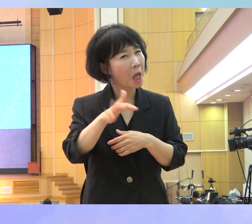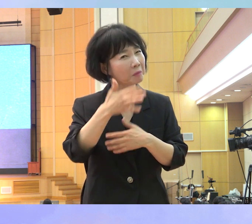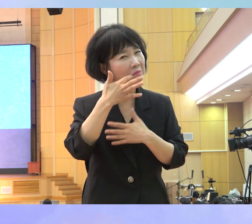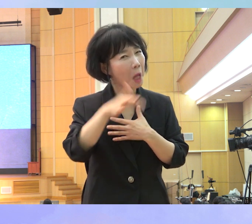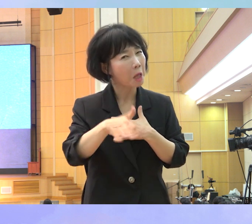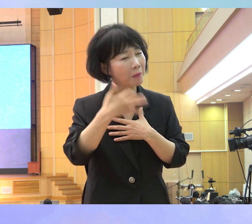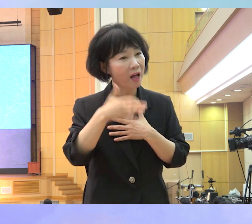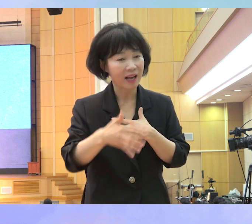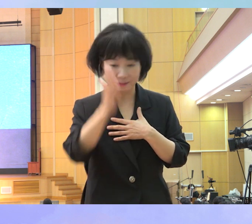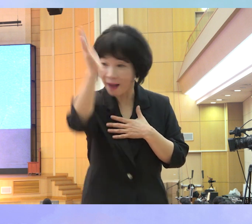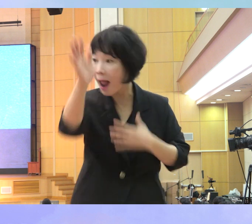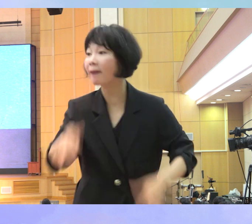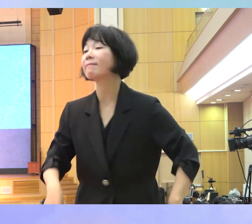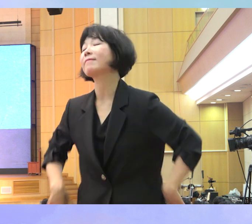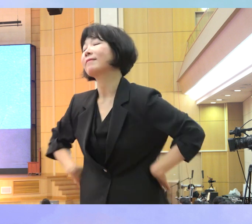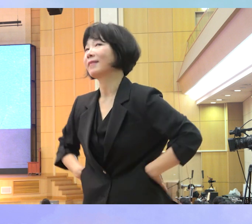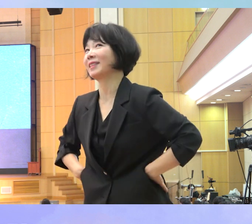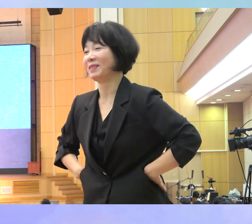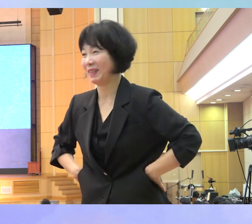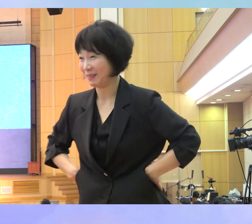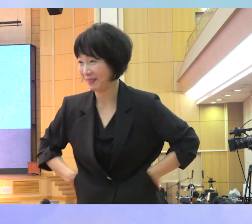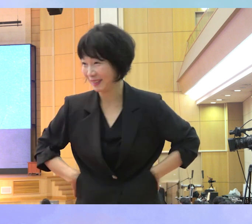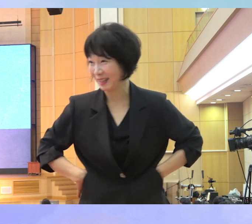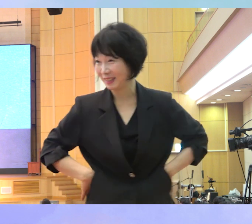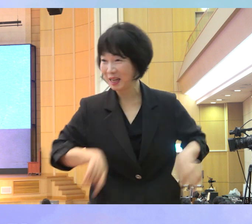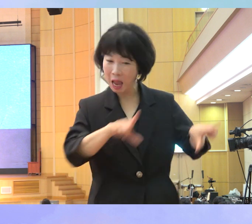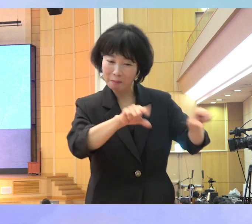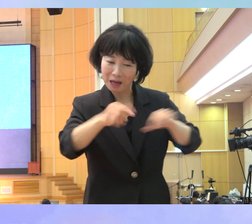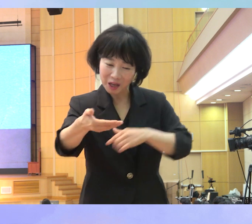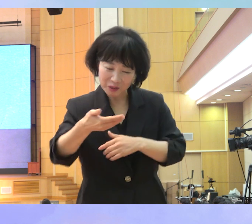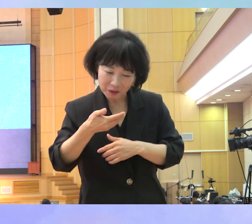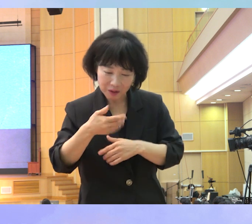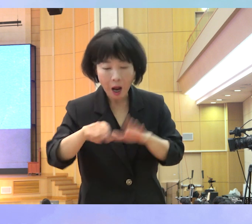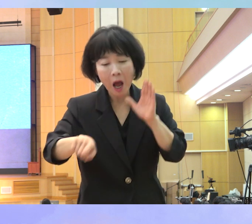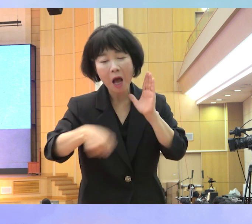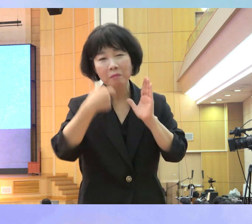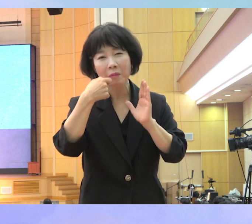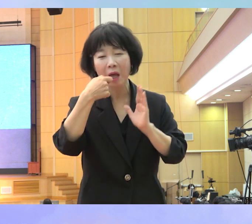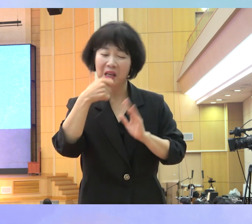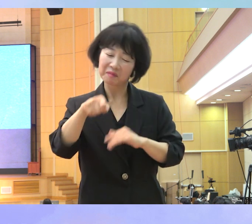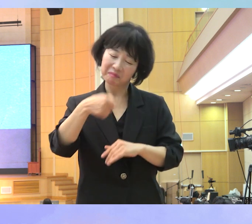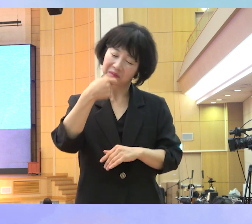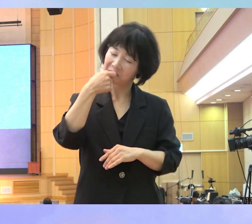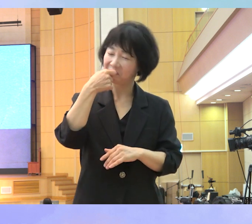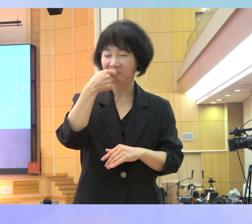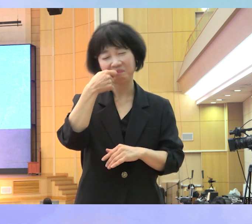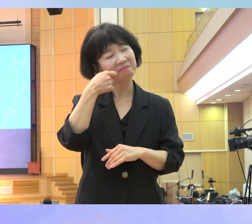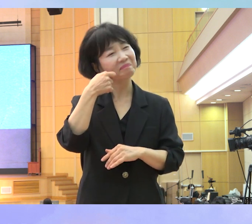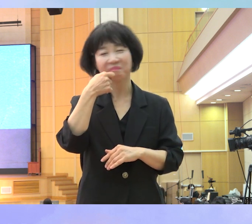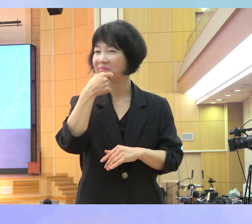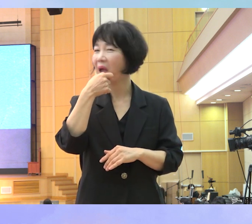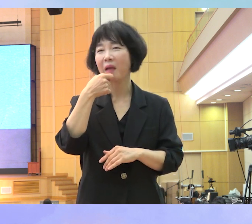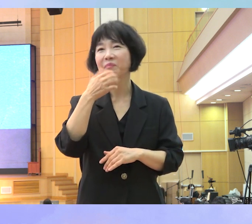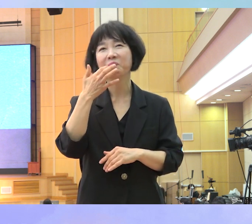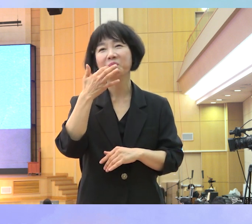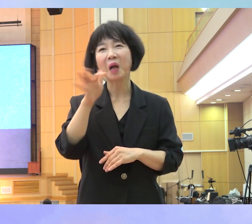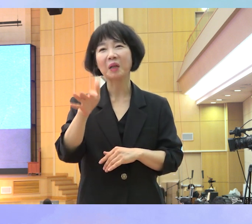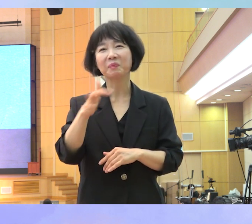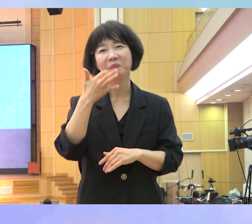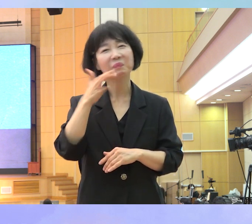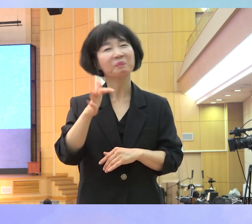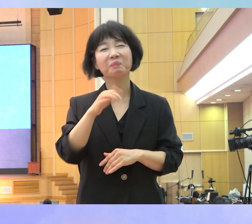오늘은 그 맛이 안 나. 네가 끓여보세요. 쉬운가 그게?